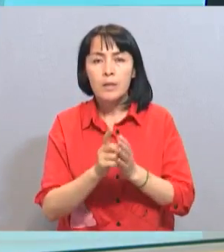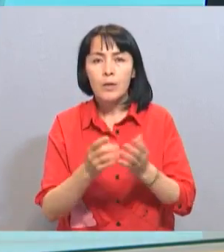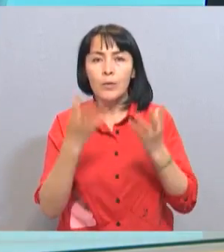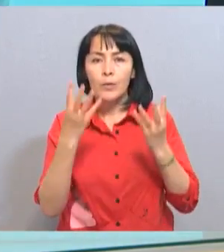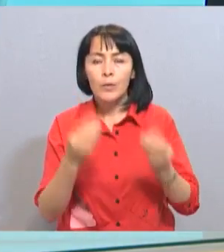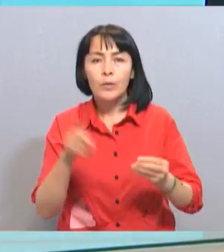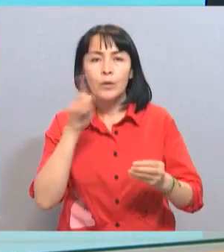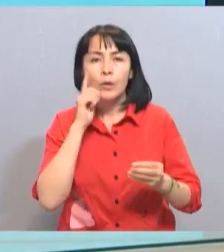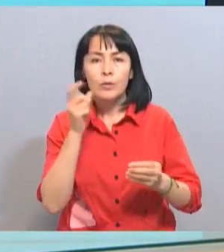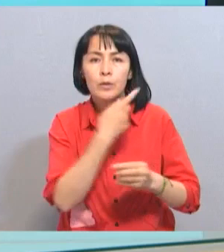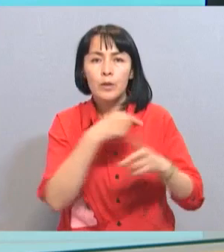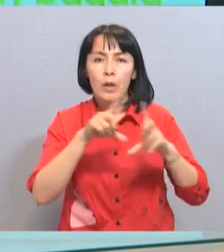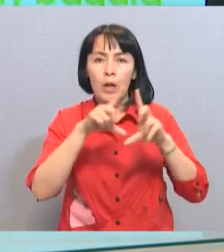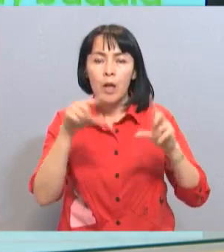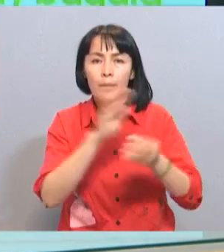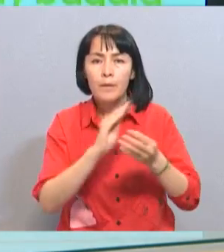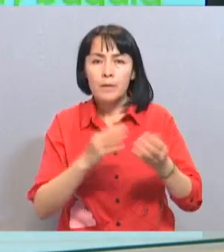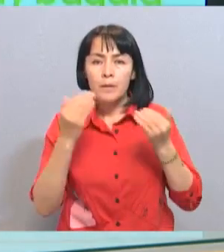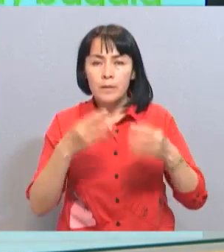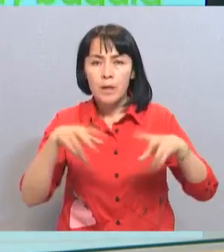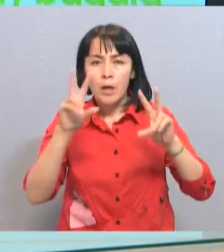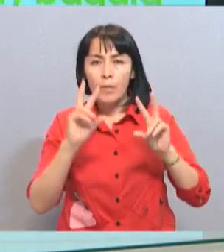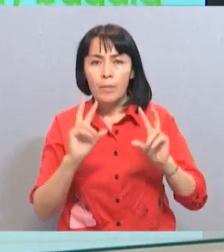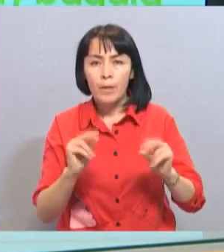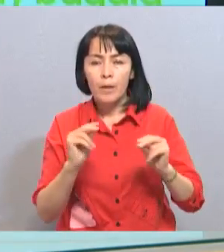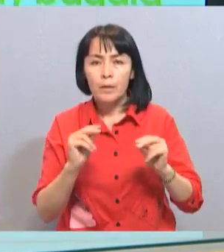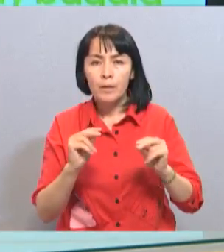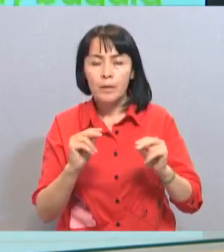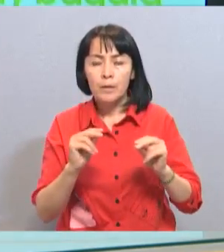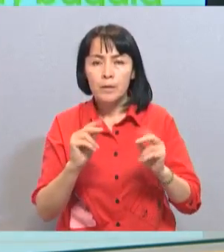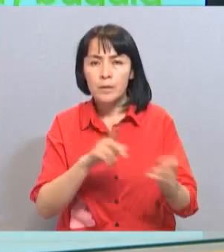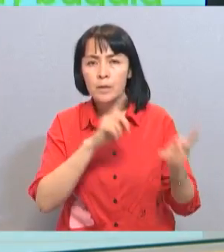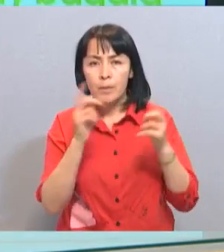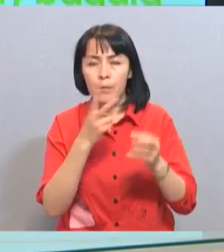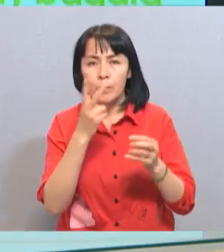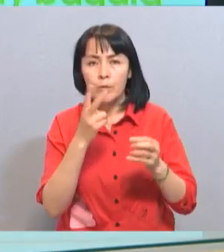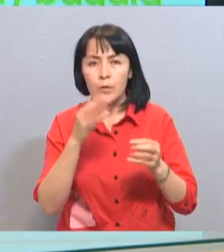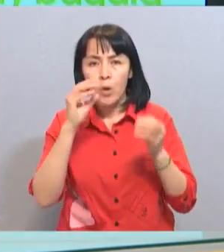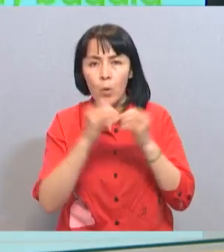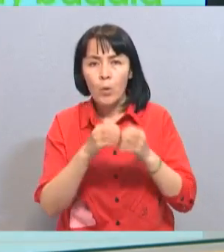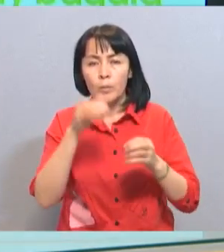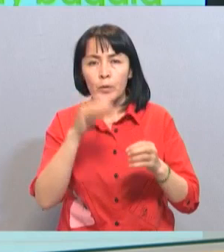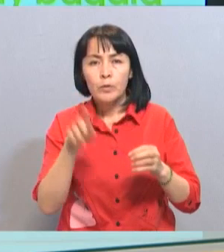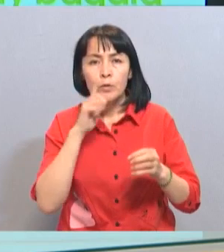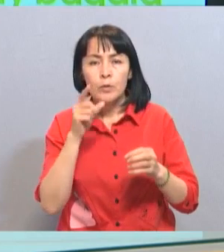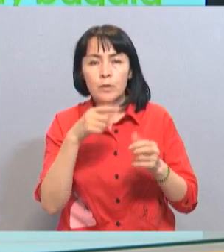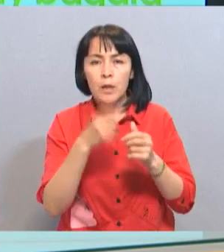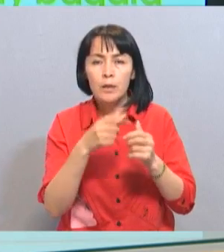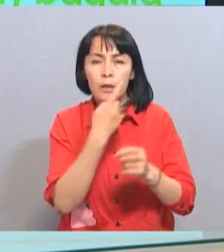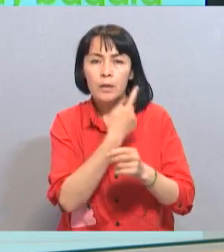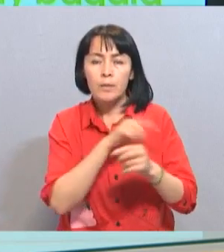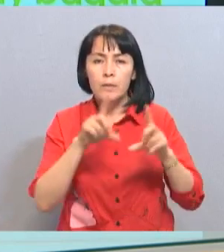аясында студенттік емхана тіркелушілері бейінді мамандарға жолдамасыз қаралып жатыр. Мегаполистегі 10 мыңға жуық жас аталған